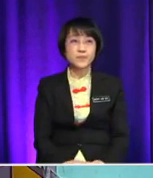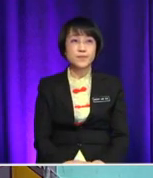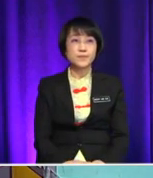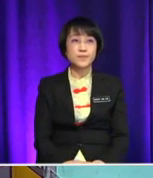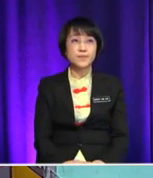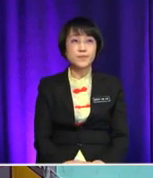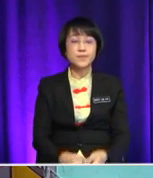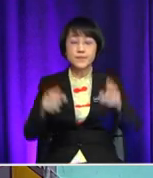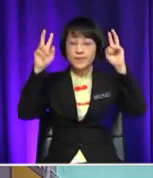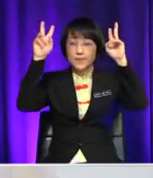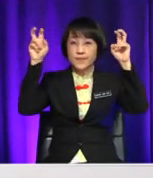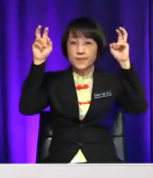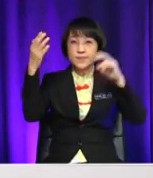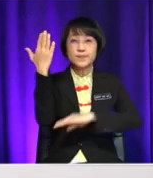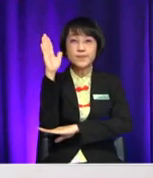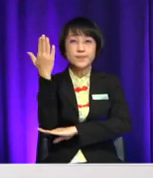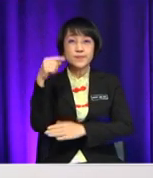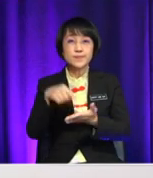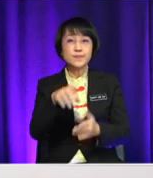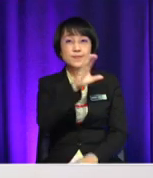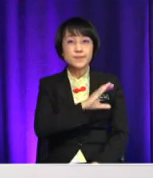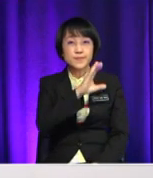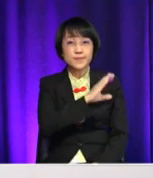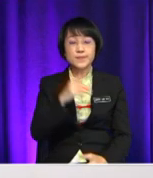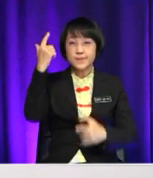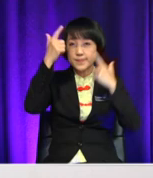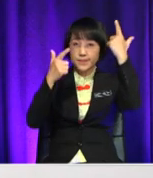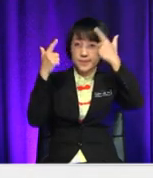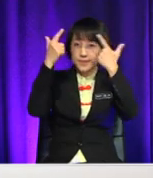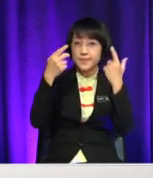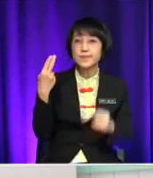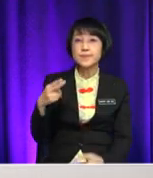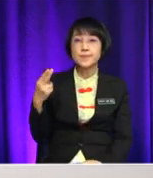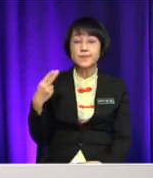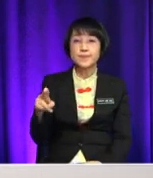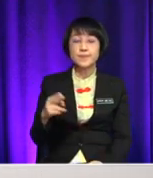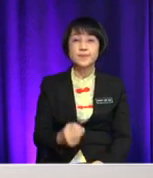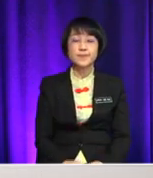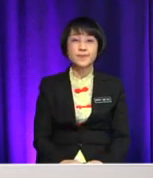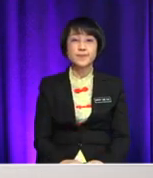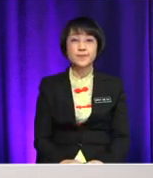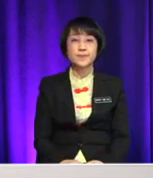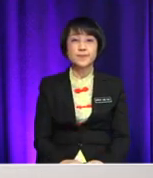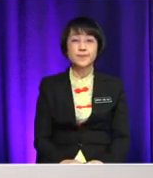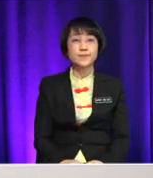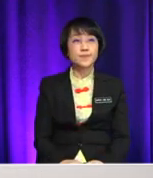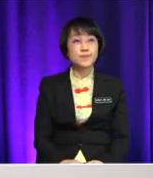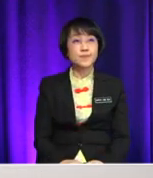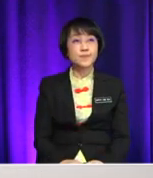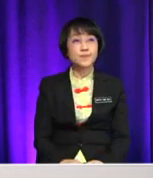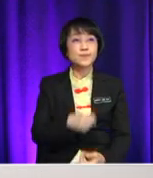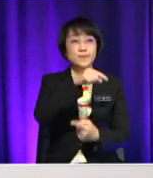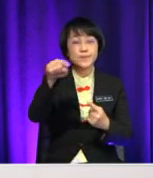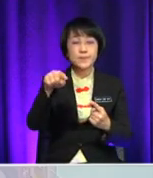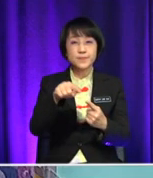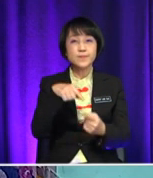yaitu ciri-ciri pelancong hijau tadi murid Saya udah buat kerangkanya itu kan semuanya bila